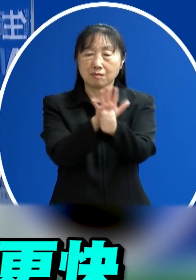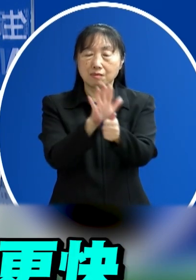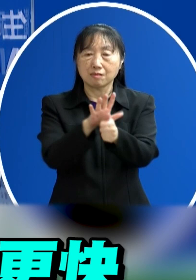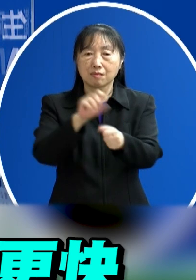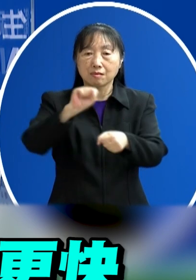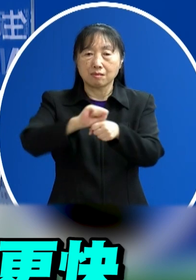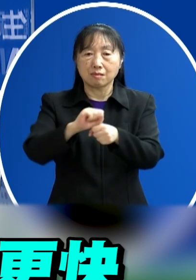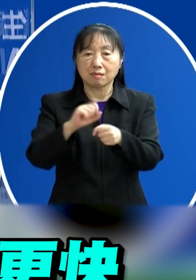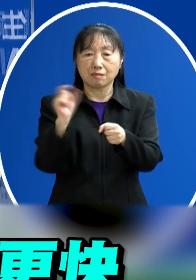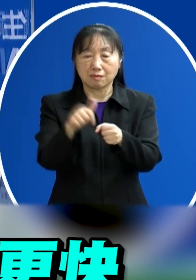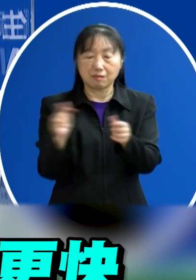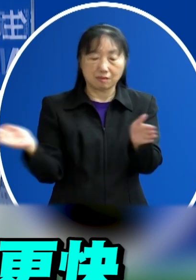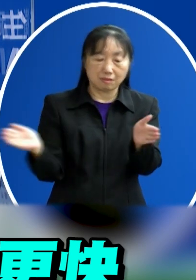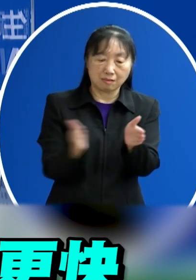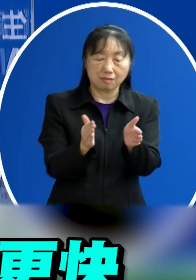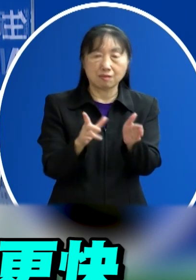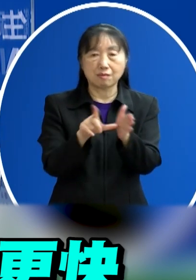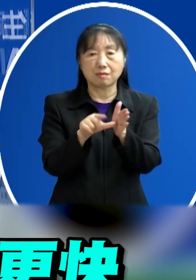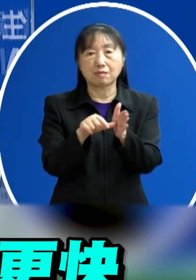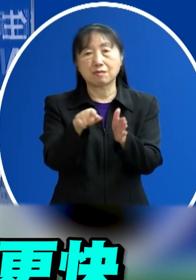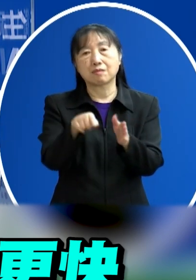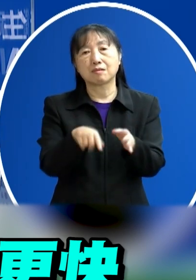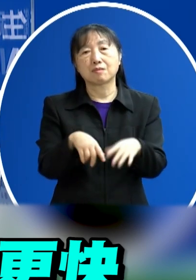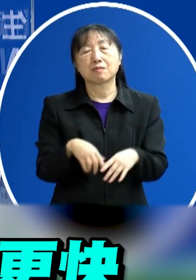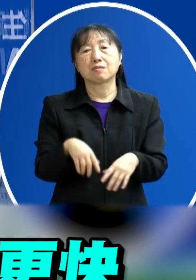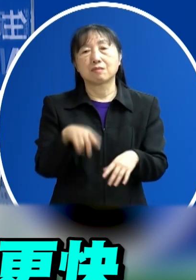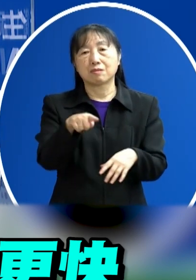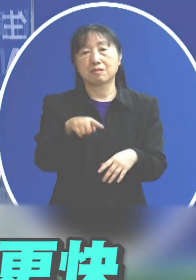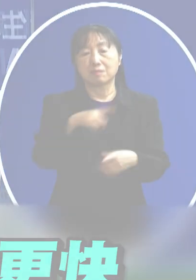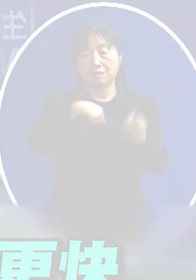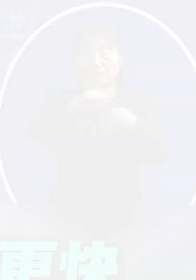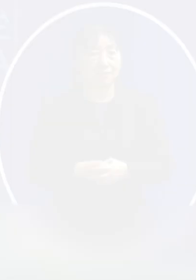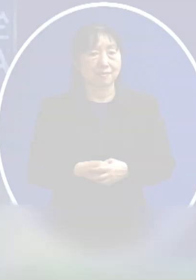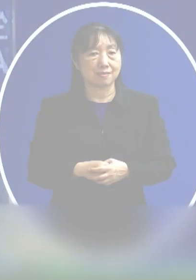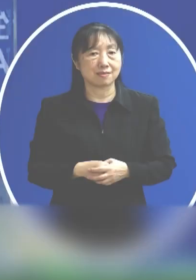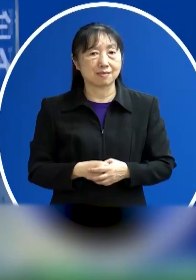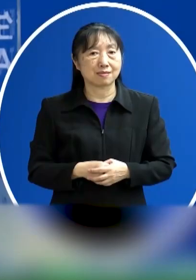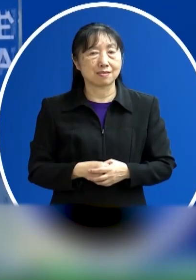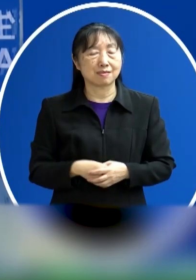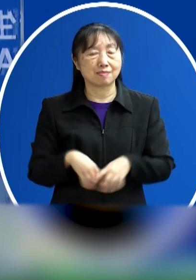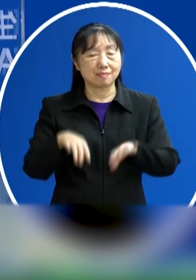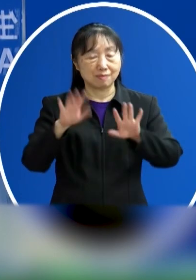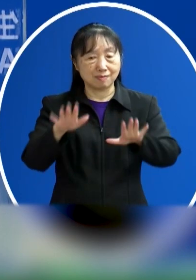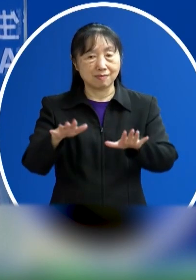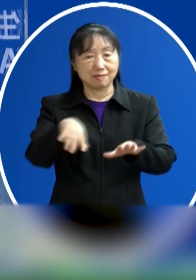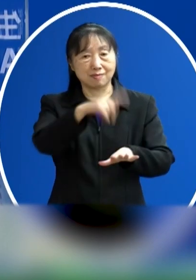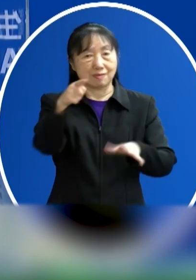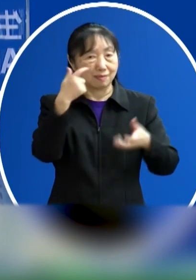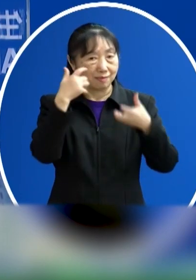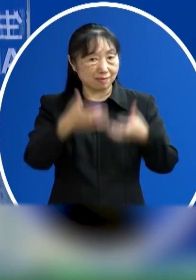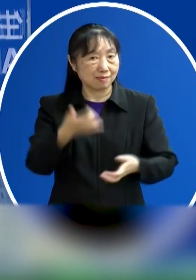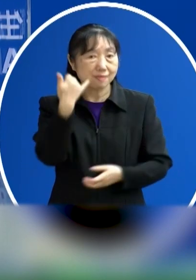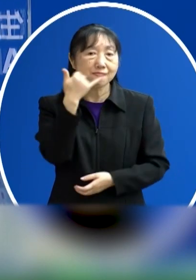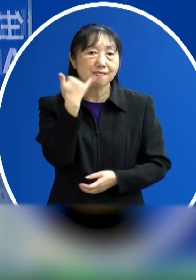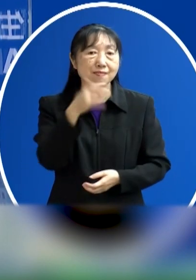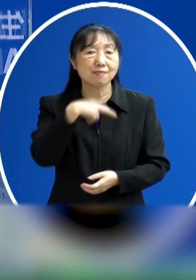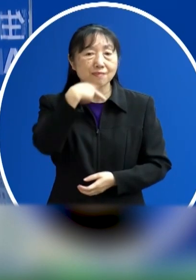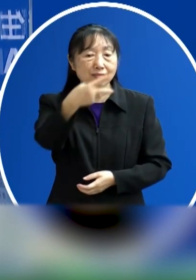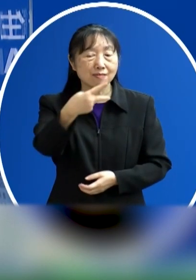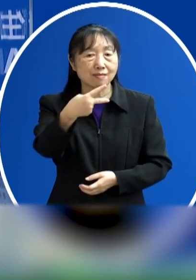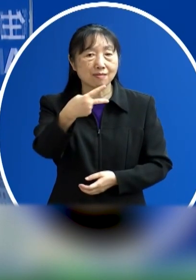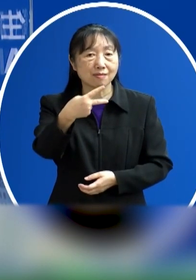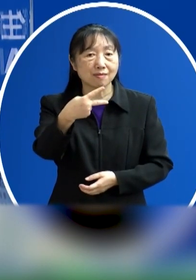来这个让这个转院的过程能够更快。对各位媒体朋友关心的这个基隆的2岁